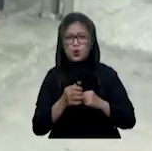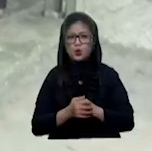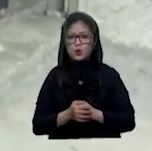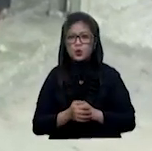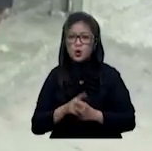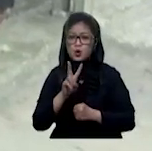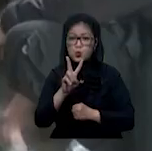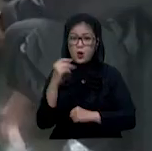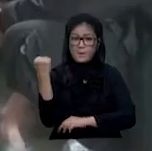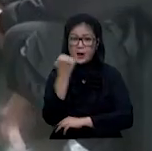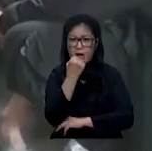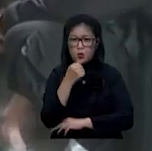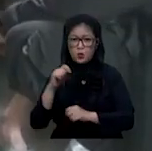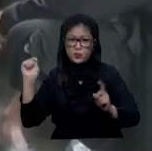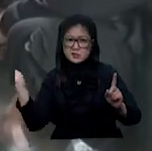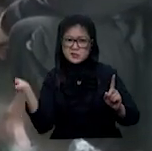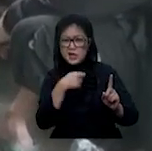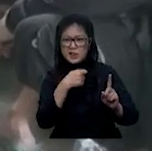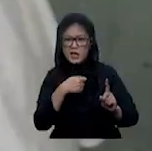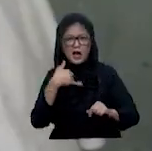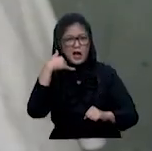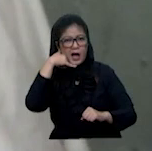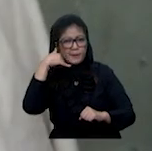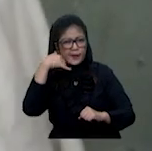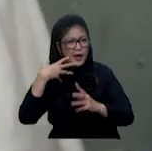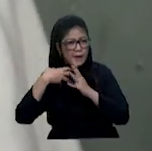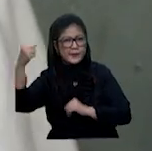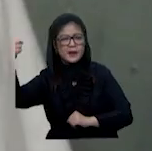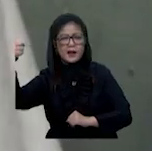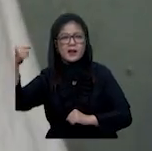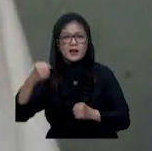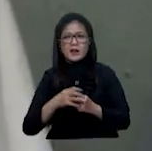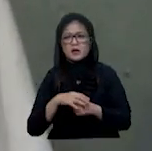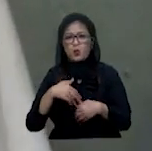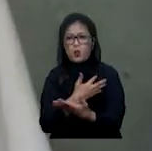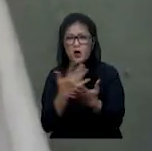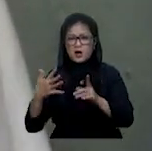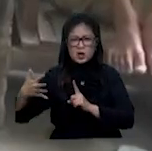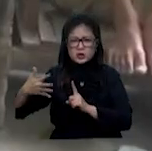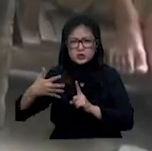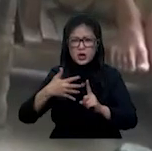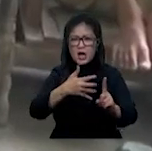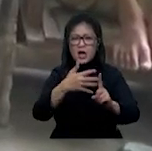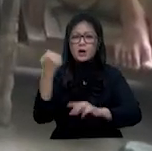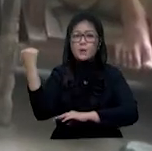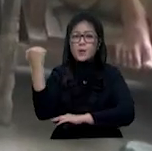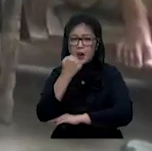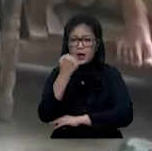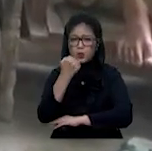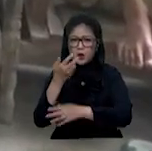pelaku membawa senjata tajam merampas ponsel milik korban. Sempat dikejar warga, namun pelaku pembacokan berhasil